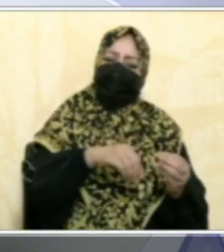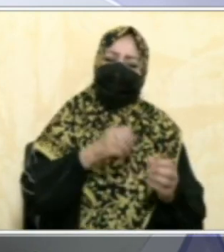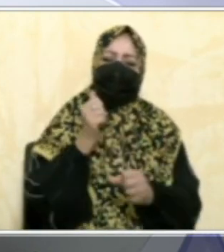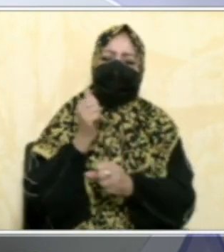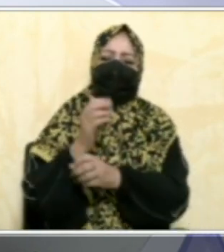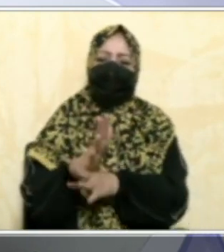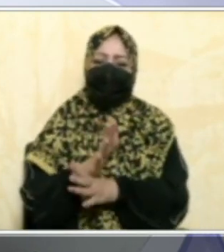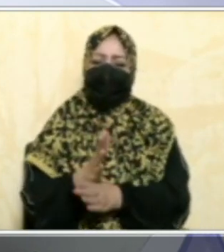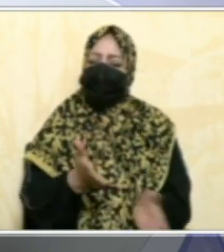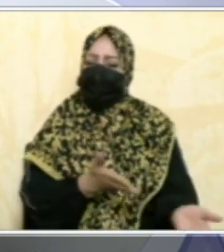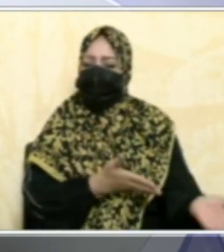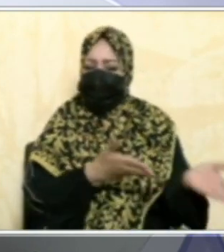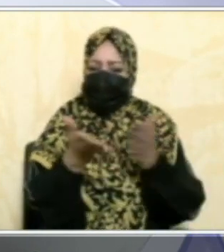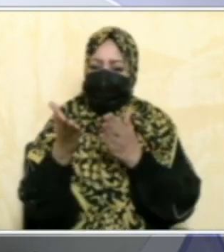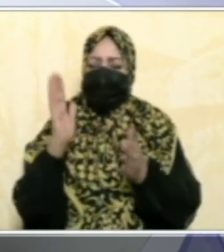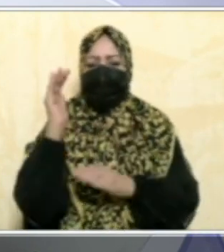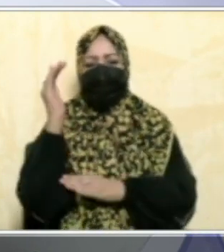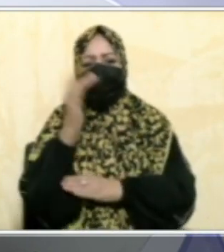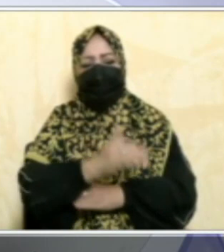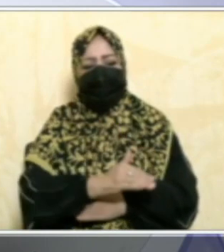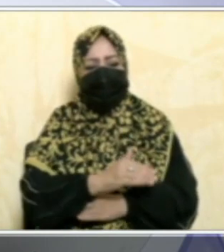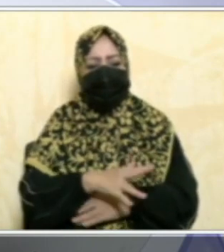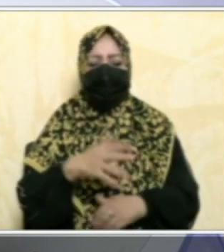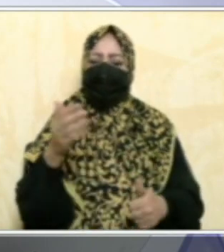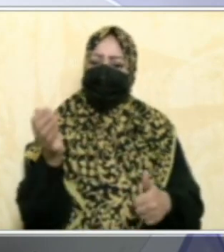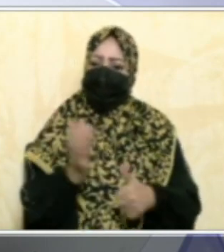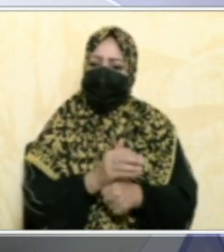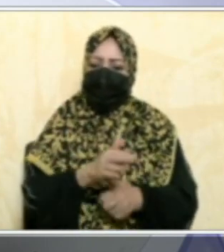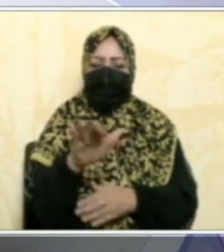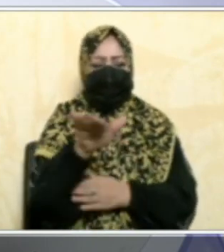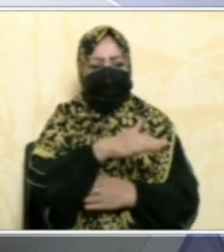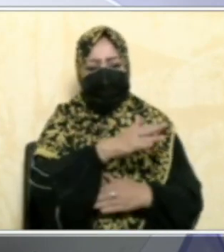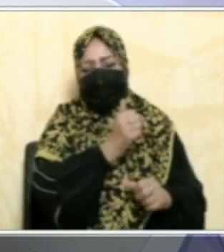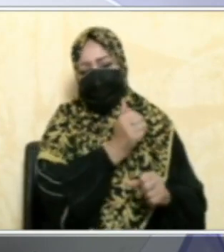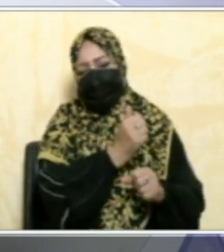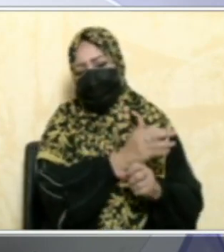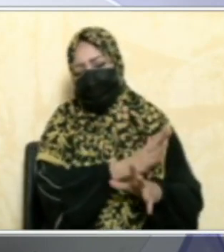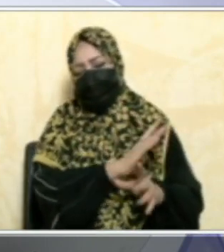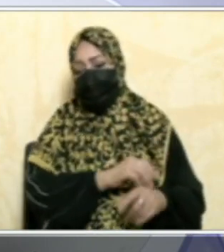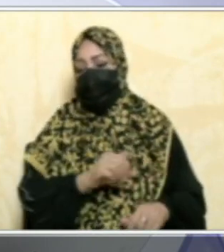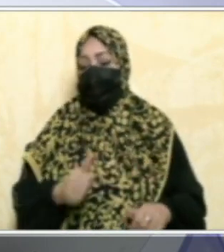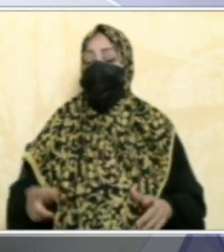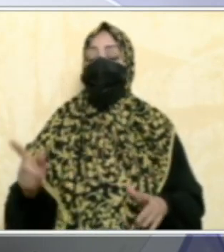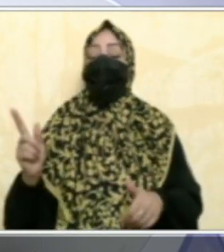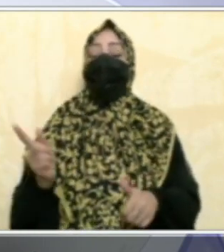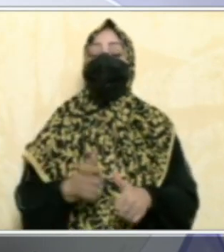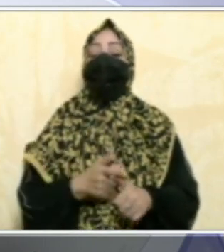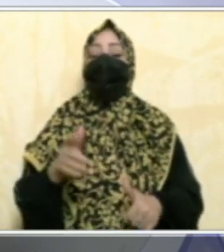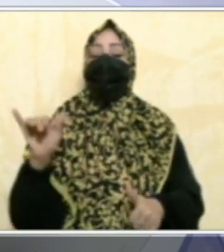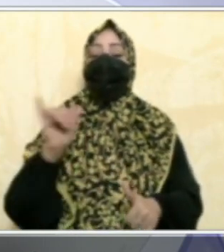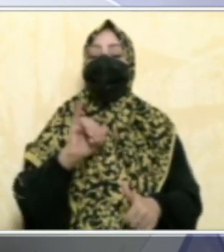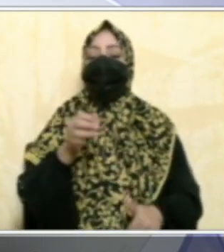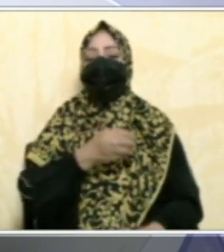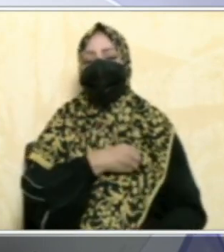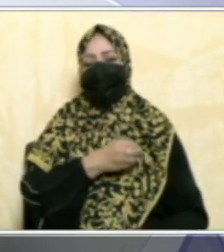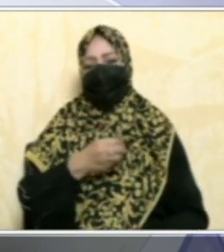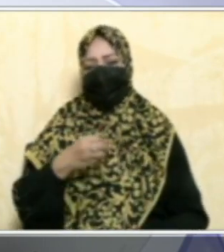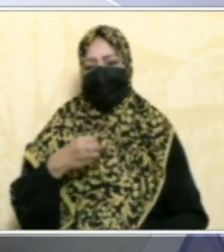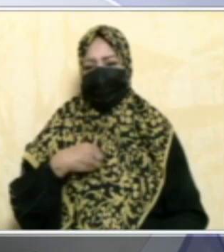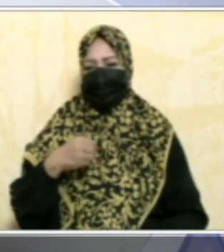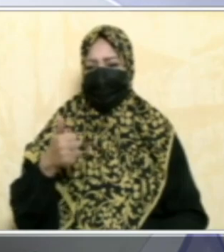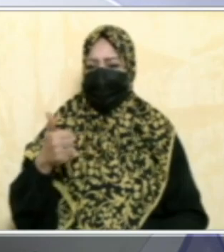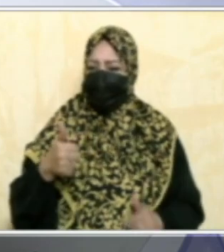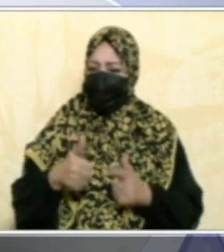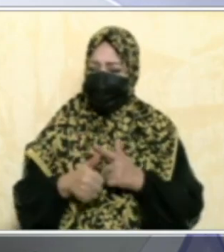تزويج الشباب أو غيرها، يعني هذه الأشياء التي يستطيع أن يكمل بها هذا المال إذا كان فيه فائض. لكن